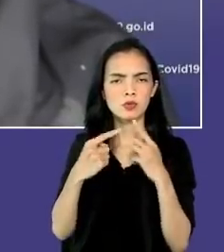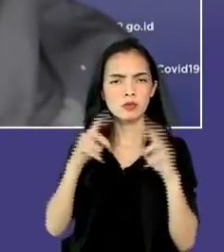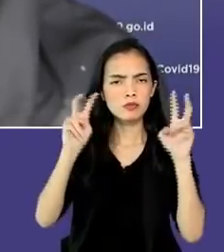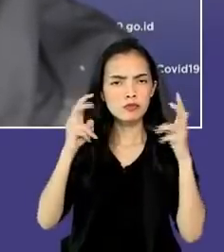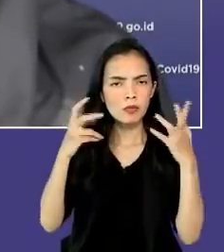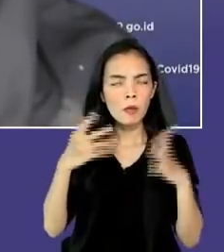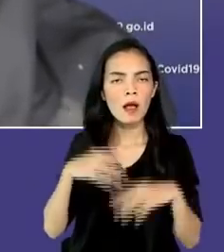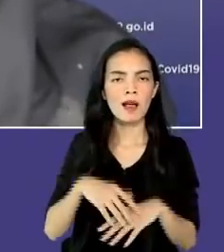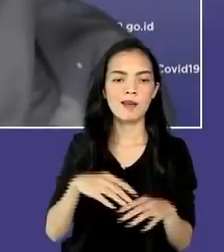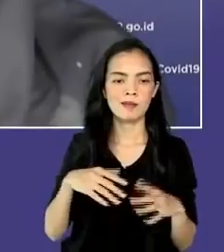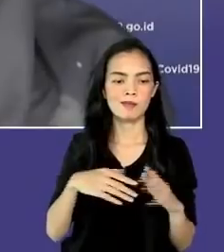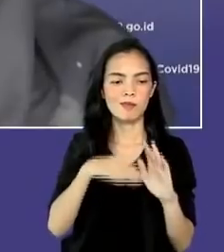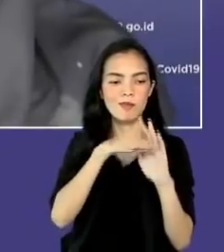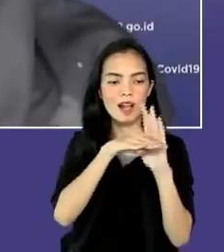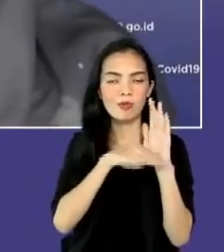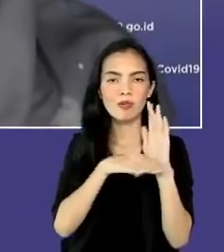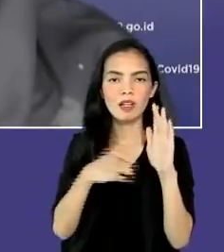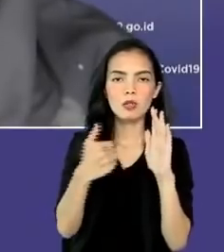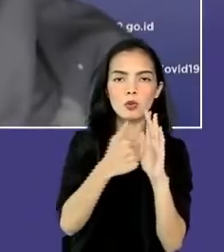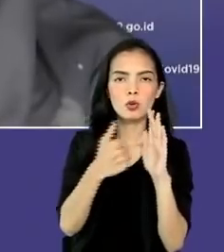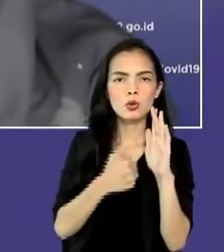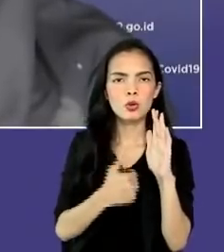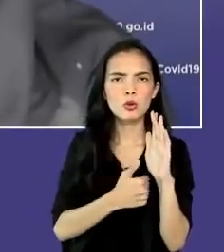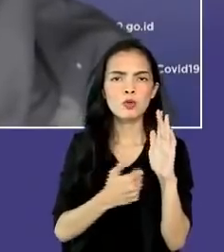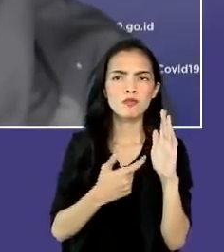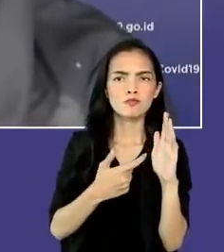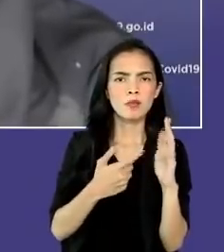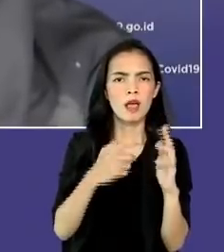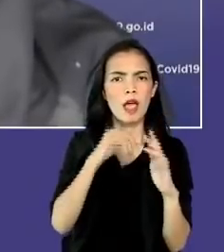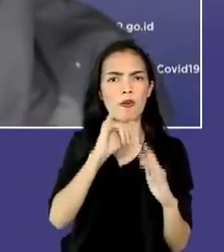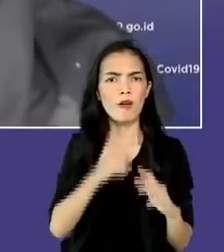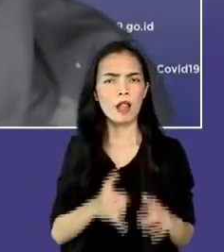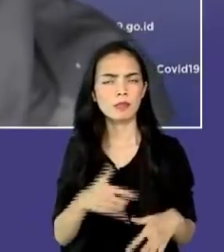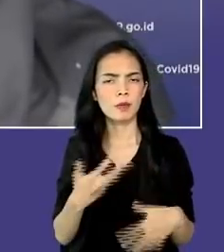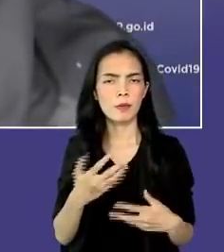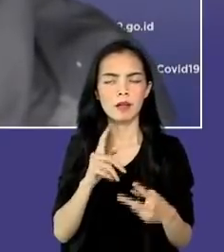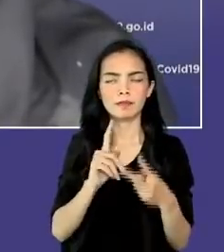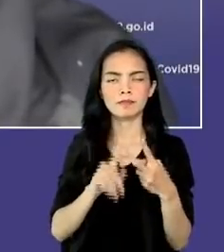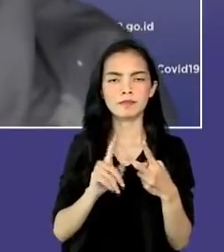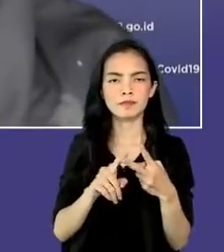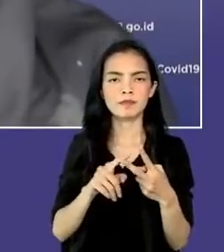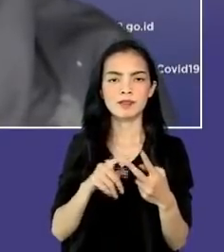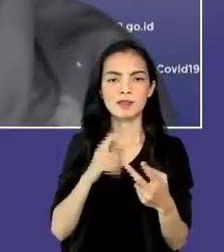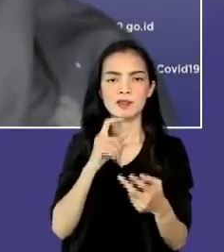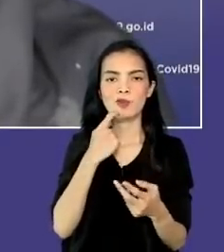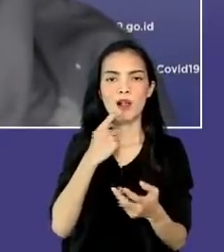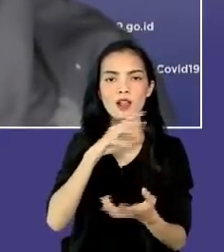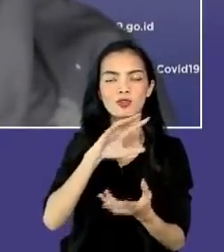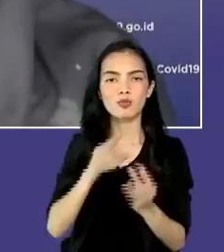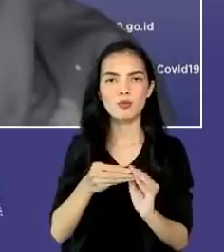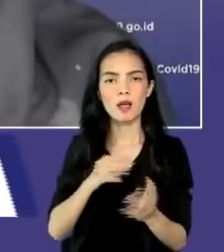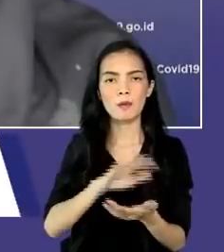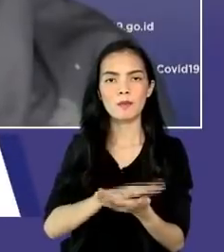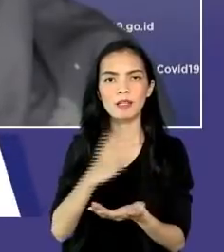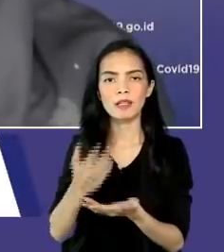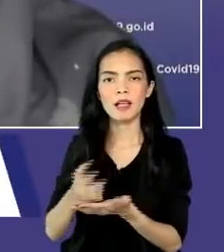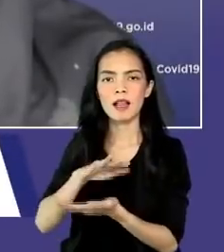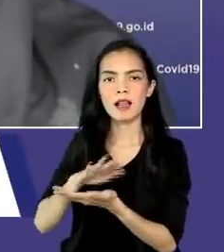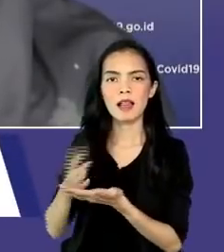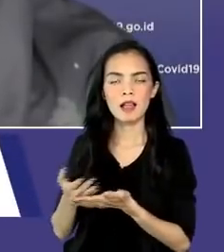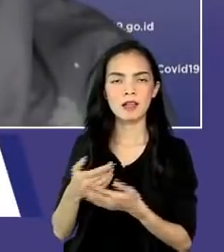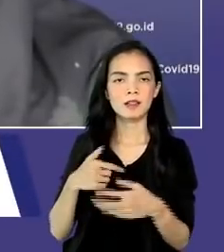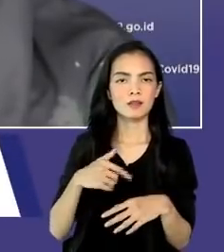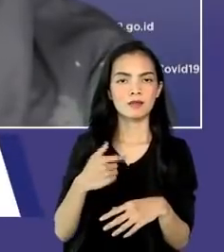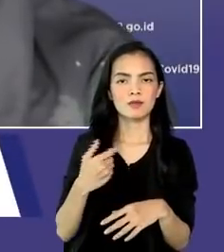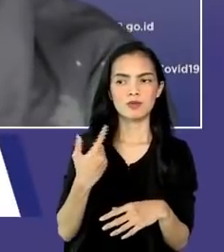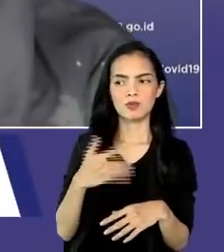bandingkan dengan minggu-minggu sebelumnya. Satu lagi, kita akan bicara mengenai angka kematian COVID-19 di Indonesia yang sempat